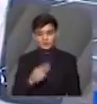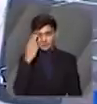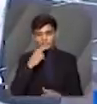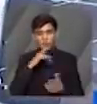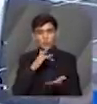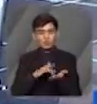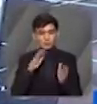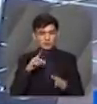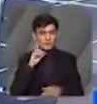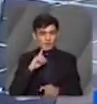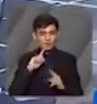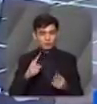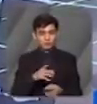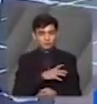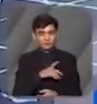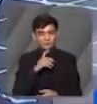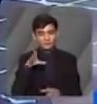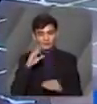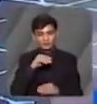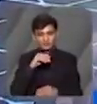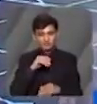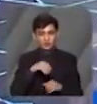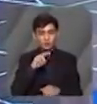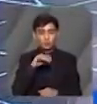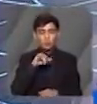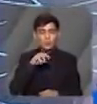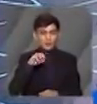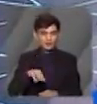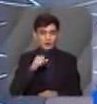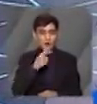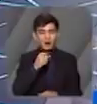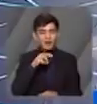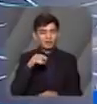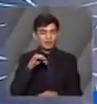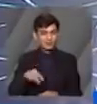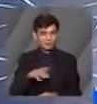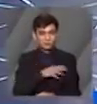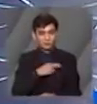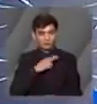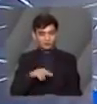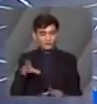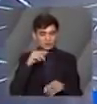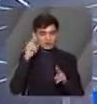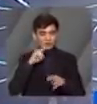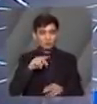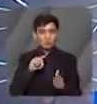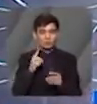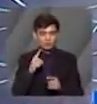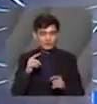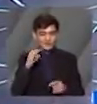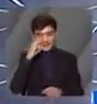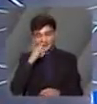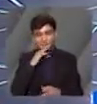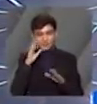Нұрсұлтан қаласының уақытша ұстау изоляторында азаматтық белсенді Дулат Ағаділ жұмбақ жағдайда көз жұмғаннан кейін Қазақстандағы оппозициялық